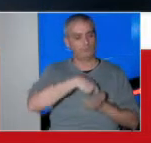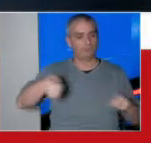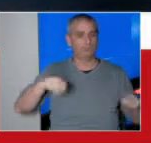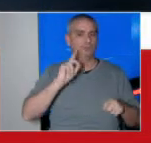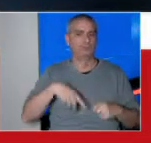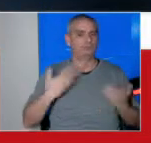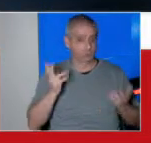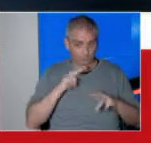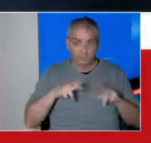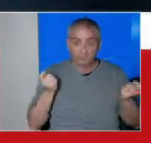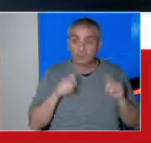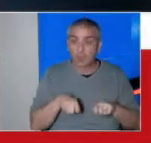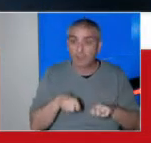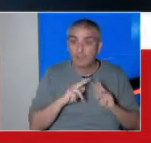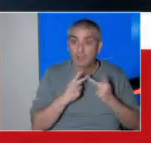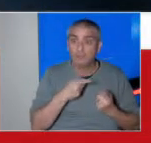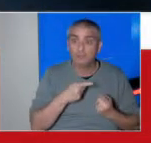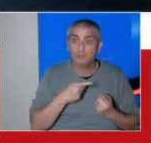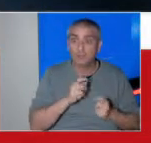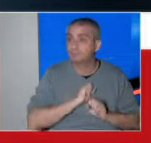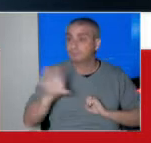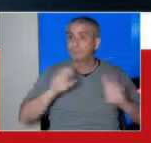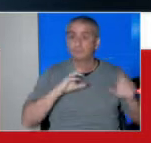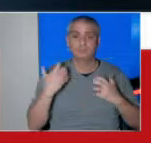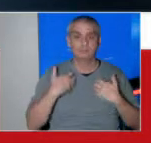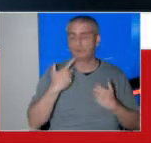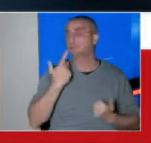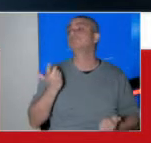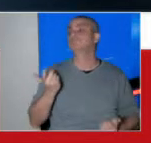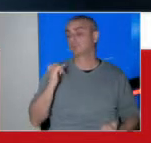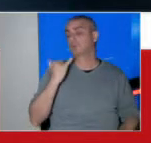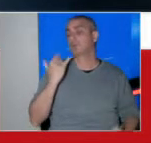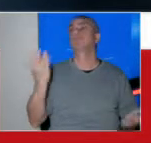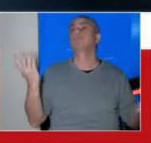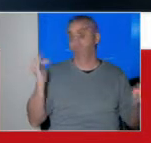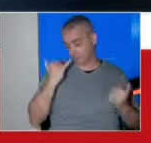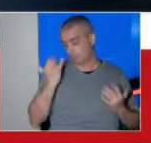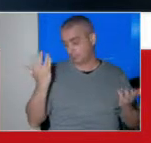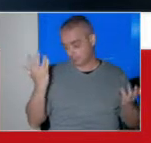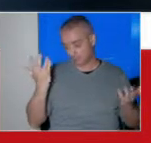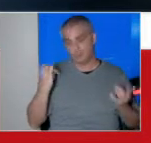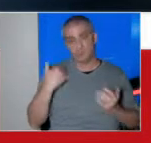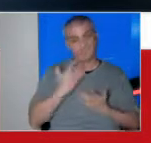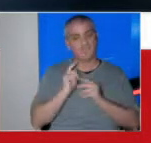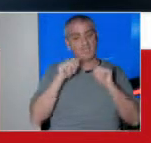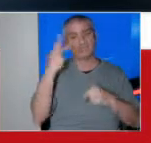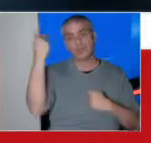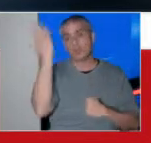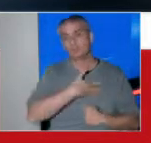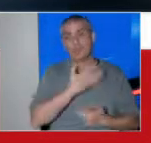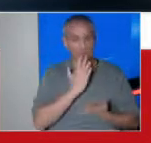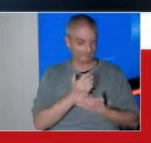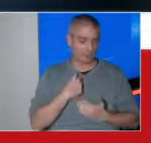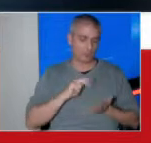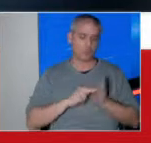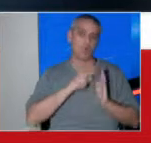שצריך, יש מצב שסוגרים את הקבוצה? מפזרים את השחקנים? בהחלט כן, בהחלט כן. הגענו ליום השחור הזה, אבל אנחנו